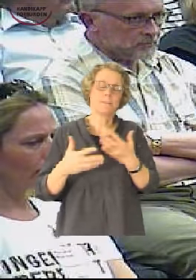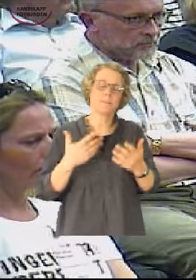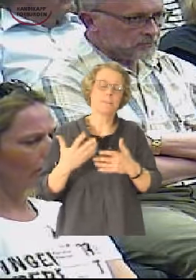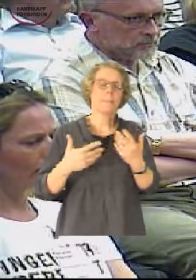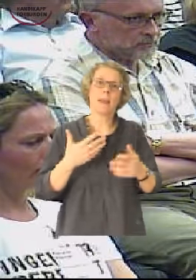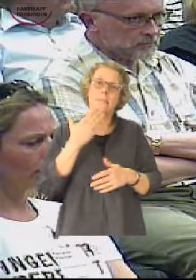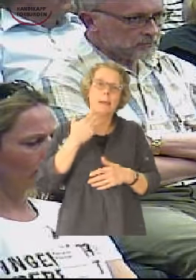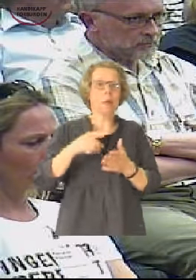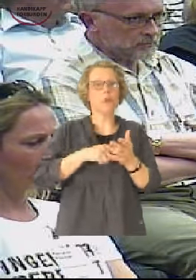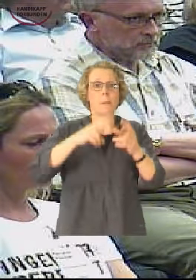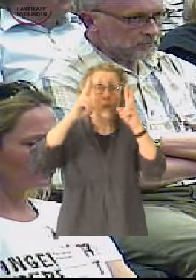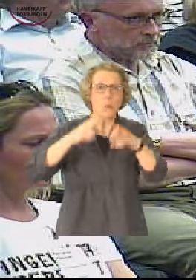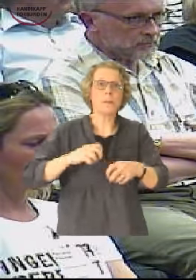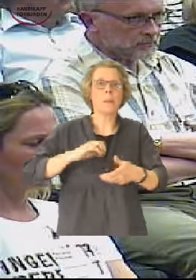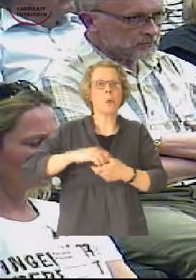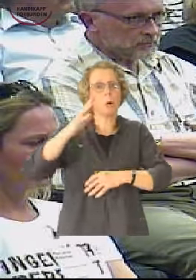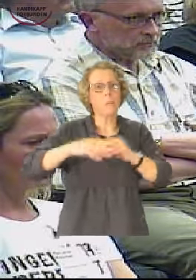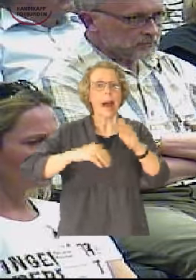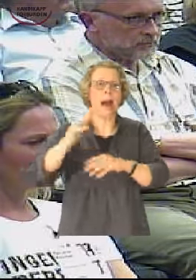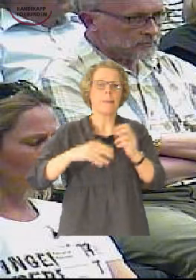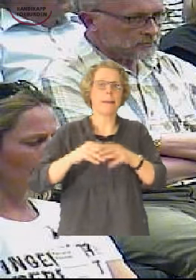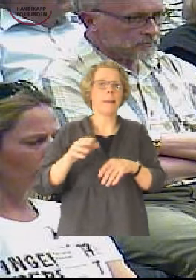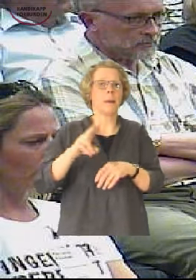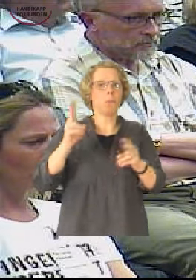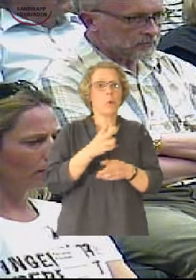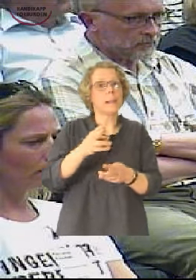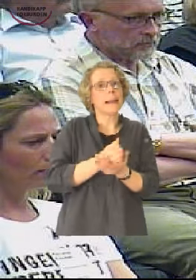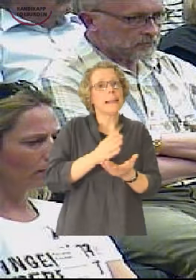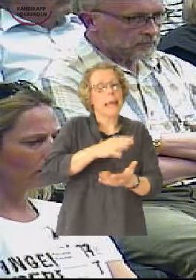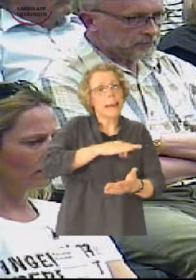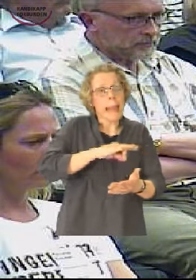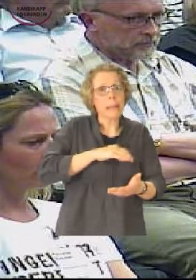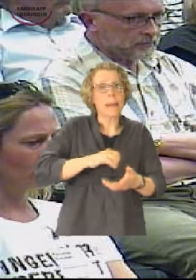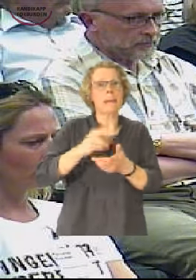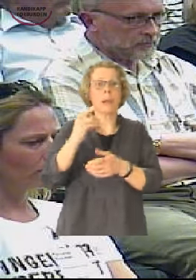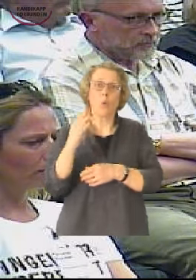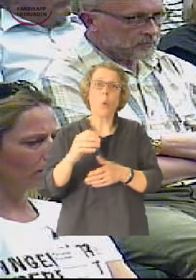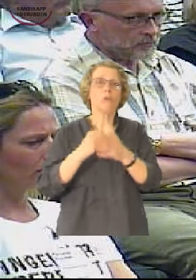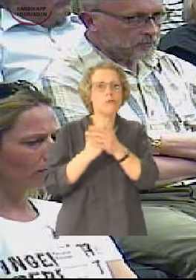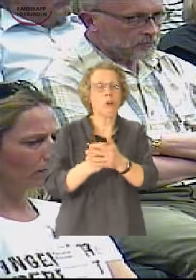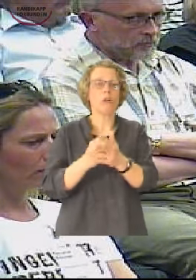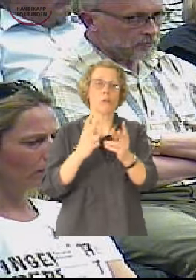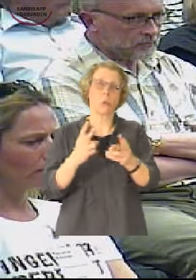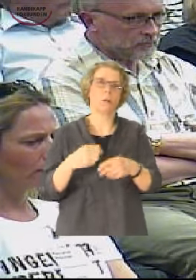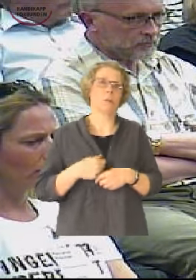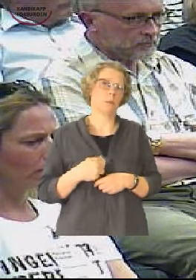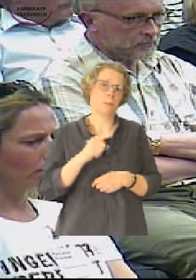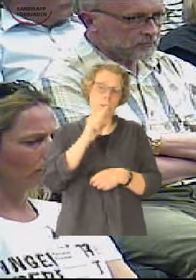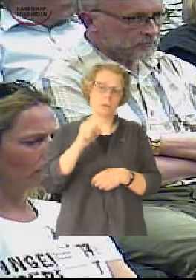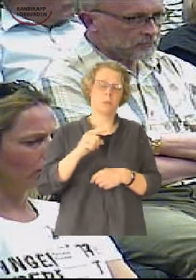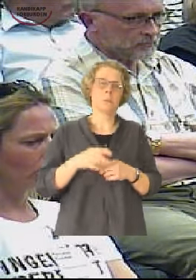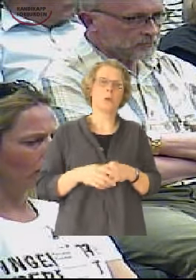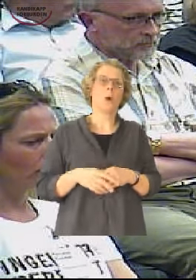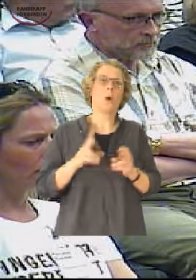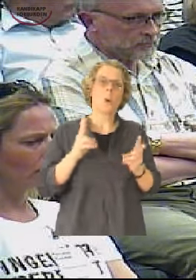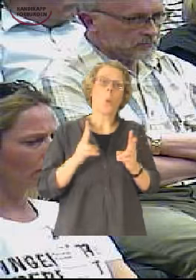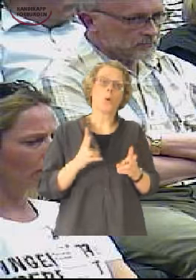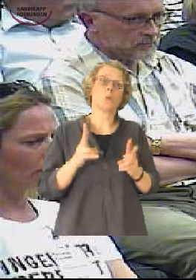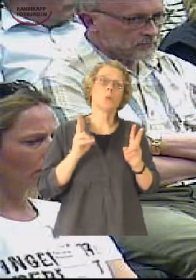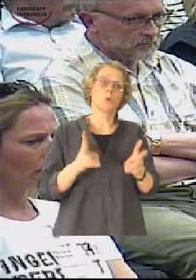och behandling, både när det är läkemedel och annat, råd och så vidare. Så att, och sen är det dessutom så att